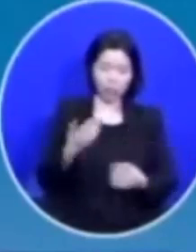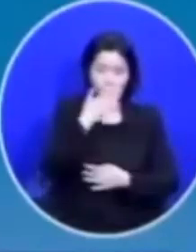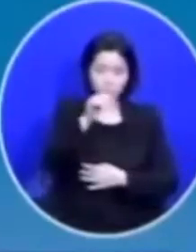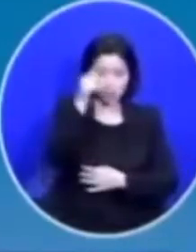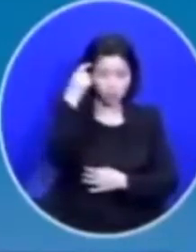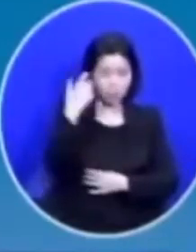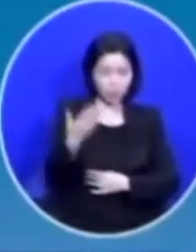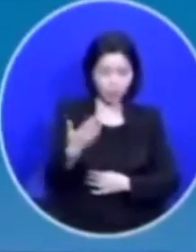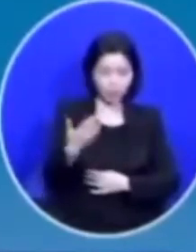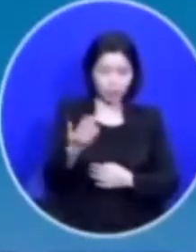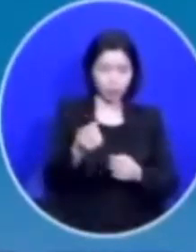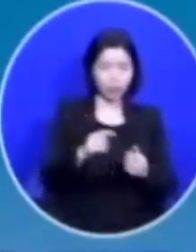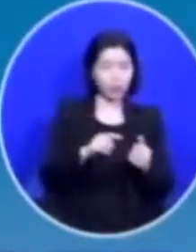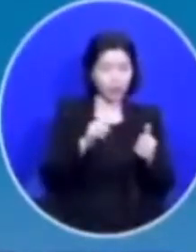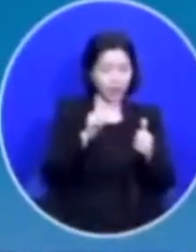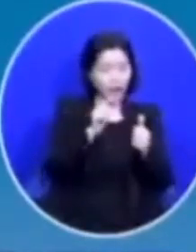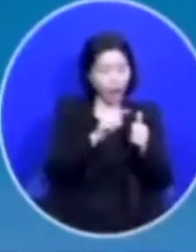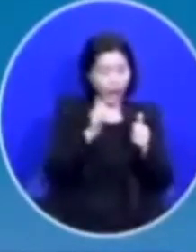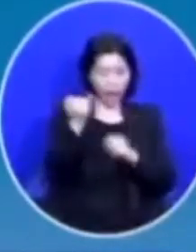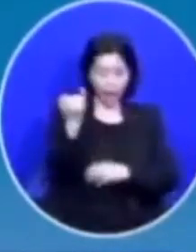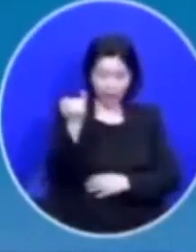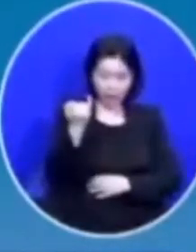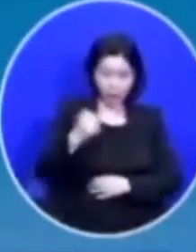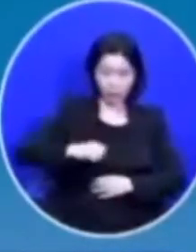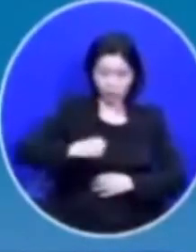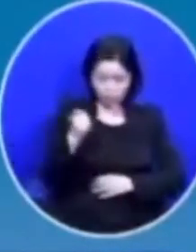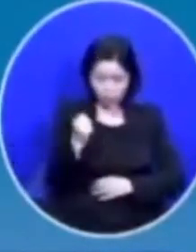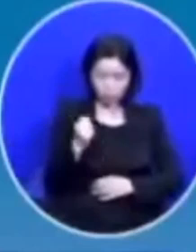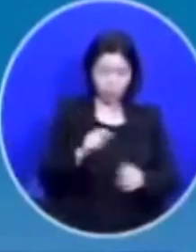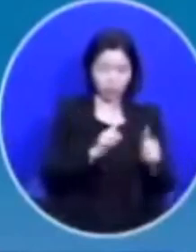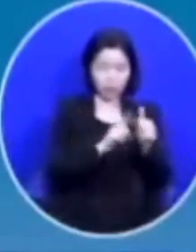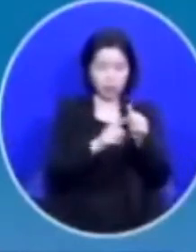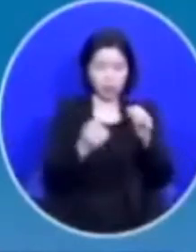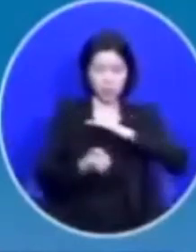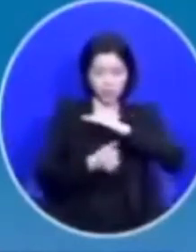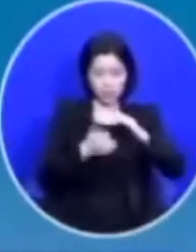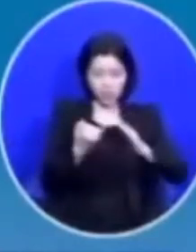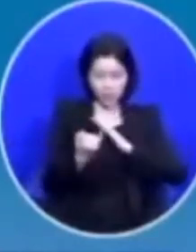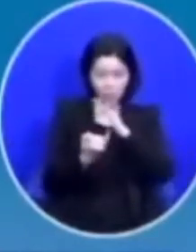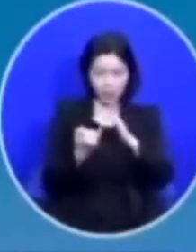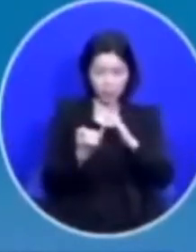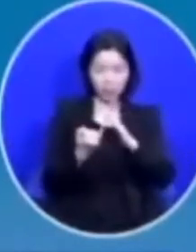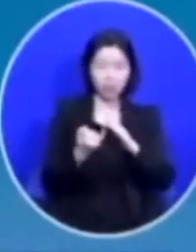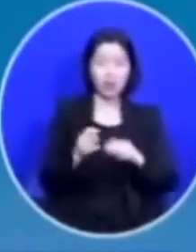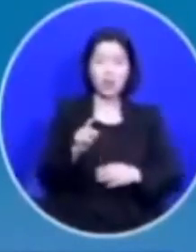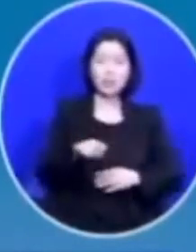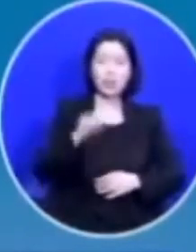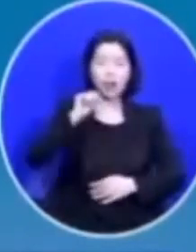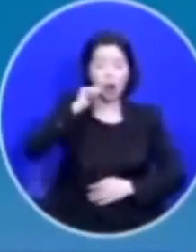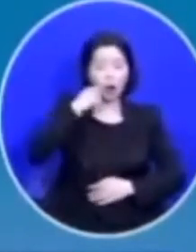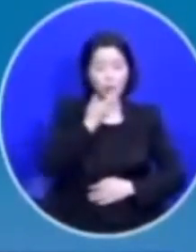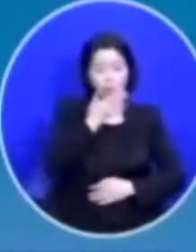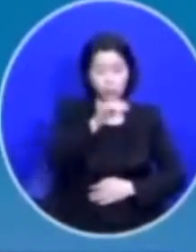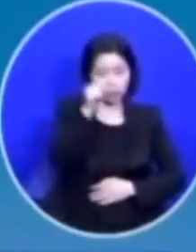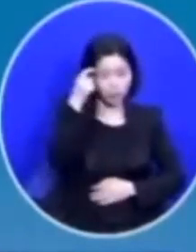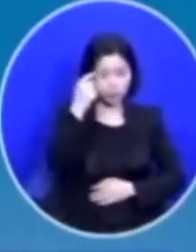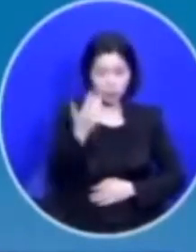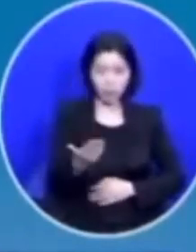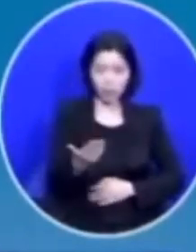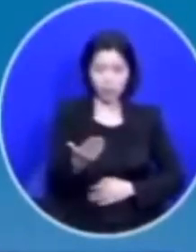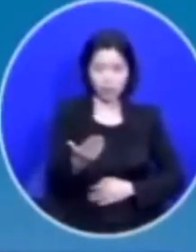아내에게 순 아내가 순종하는 거 남편이 사랑하는거 그게 어 어려울 수가 있겠나요